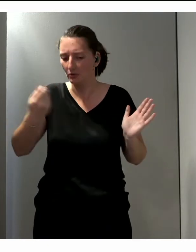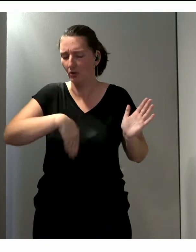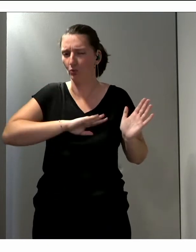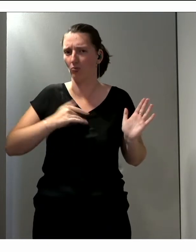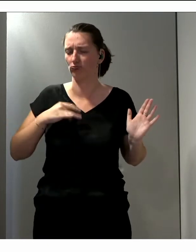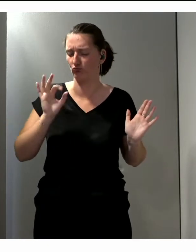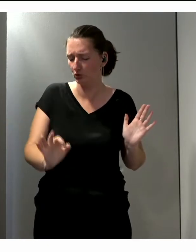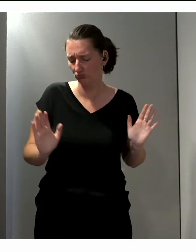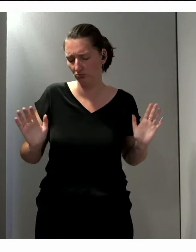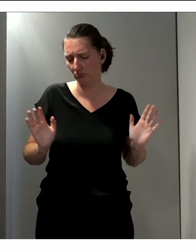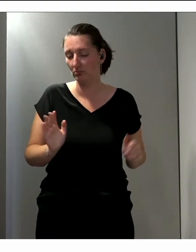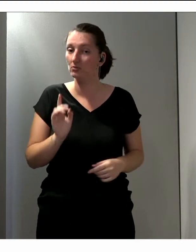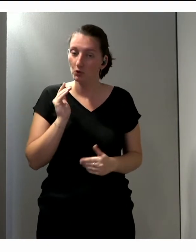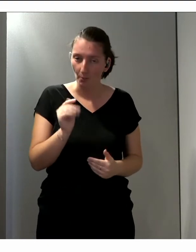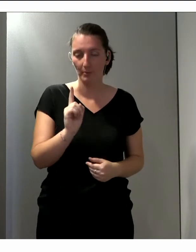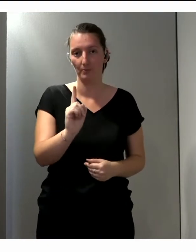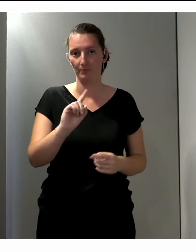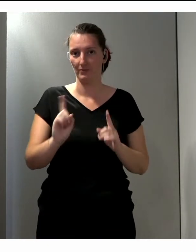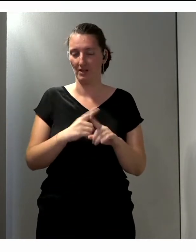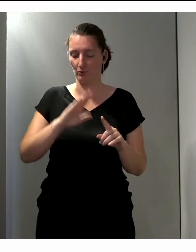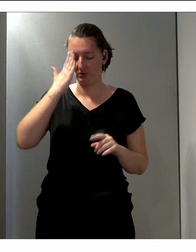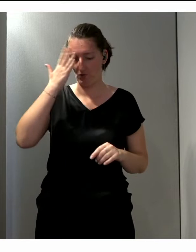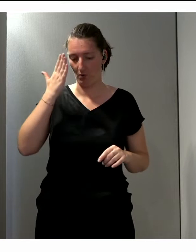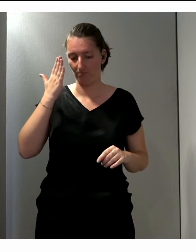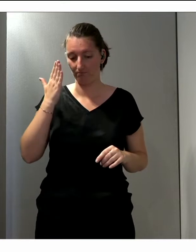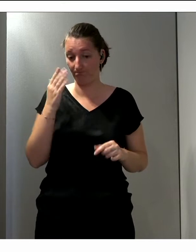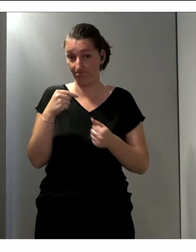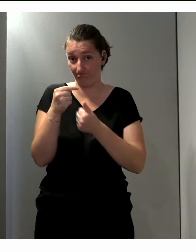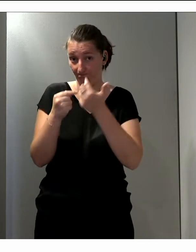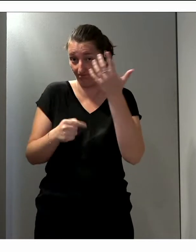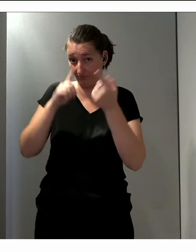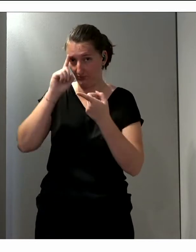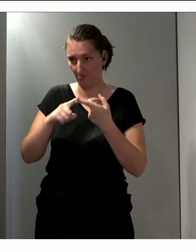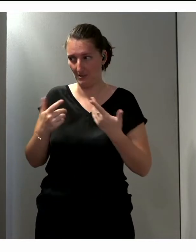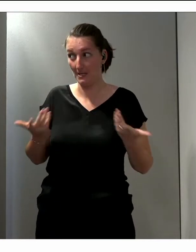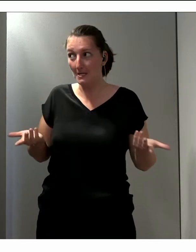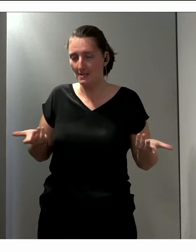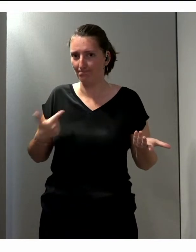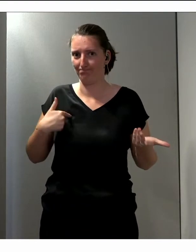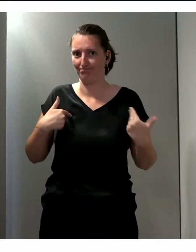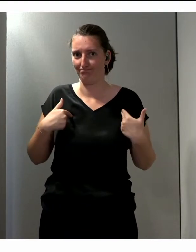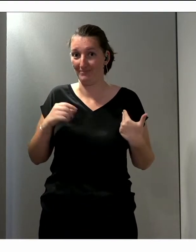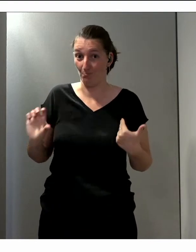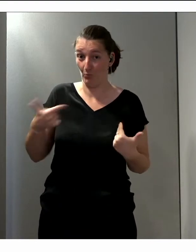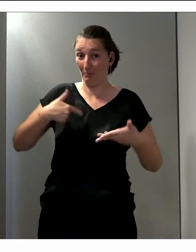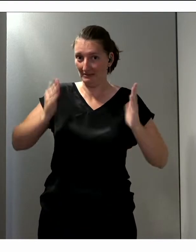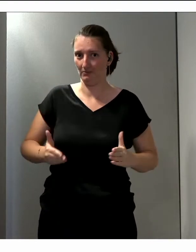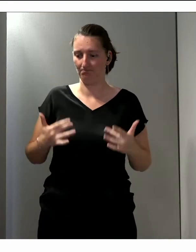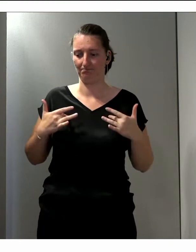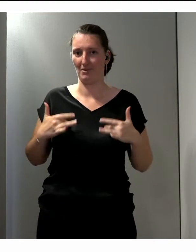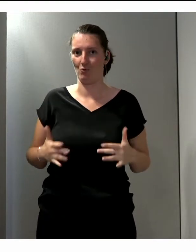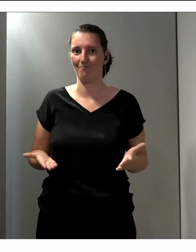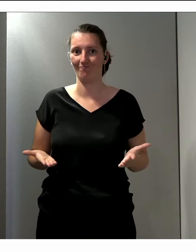sur nombre de sujets, nous n'avons pas totalement la main, et nous sommes en grande interdépendance à l'égard d'un certain nombre de